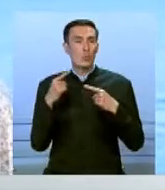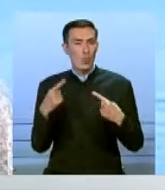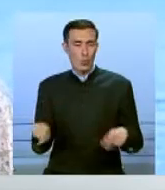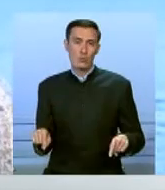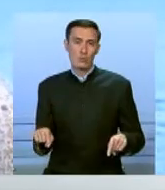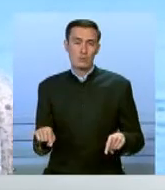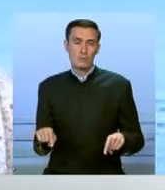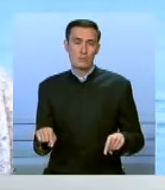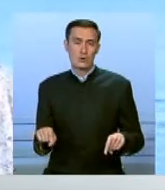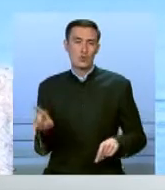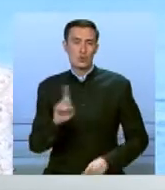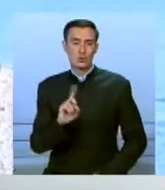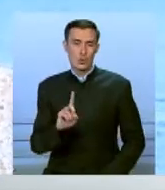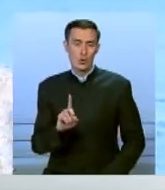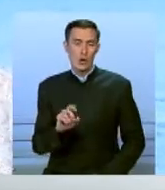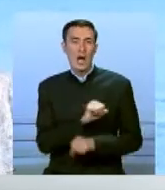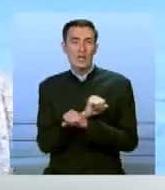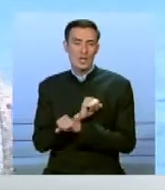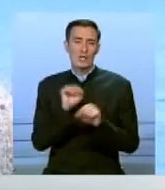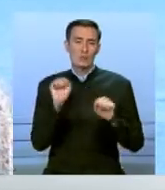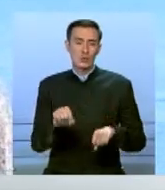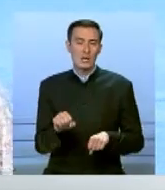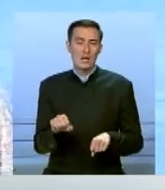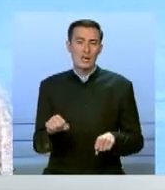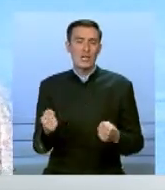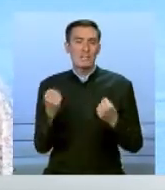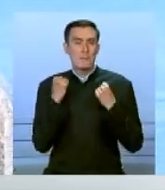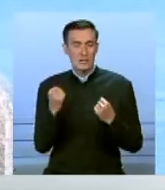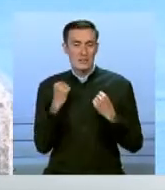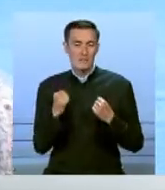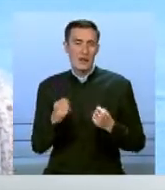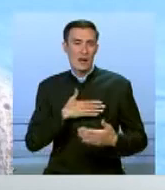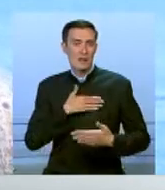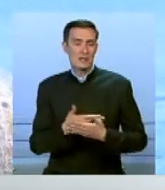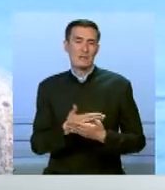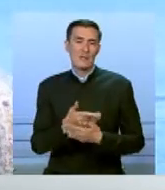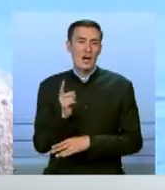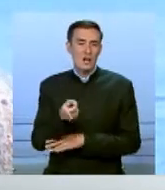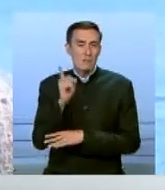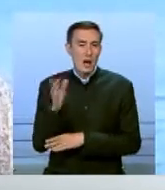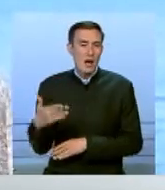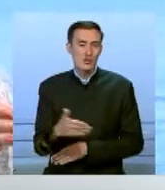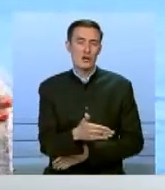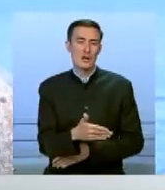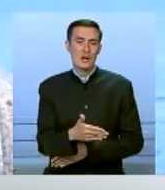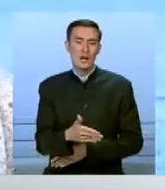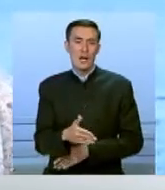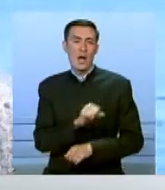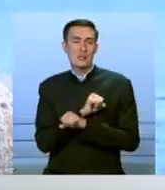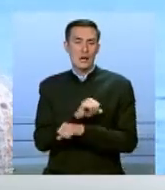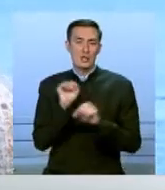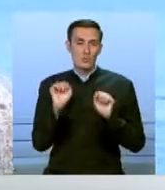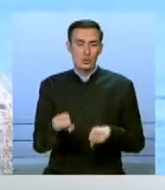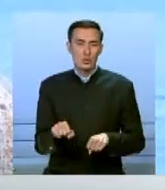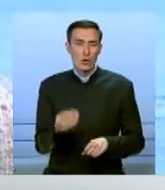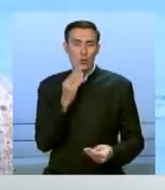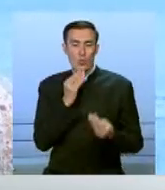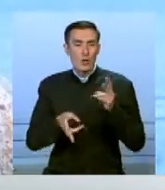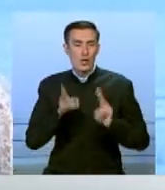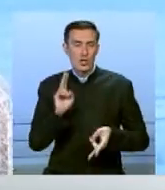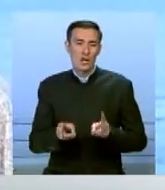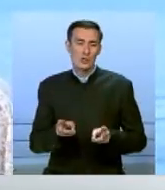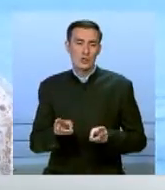по-другому, да, то есть, что отдыхать можно спортивно, отдыхать можно рыбача, отдыхать можно, угощаясь